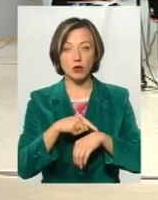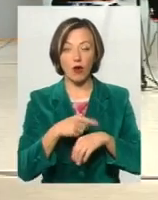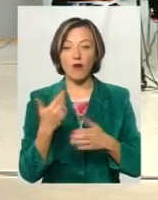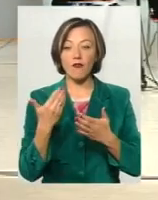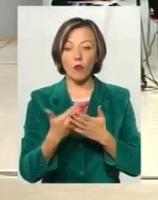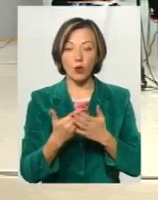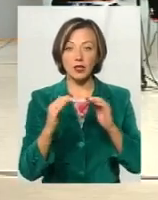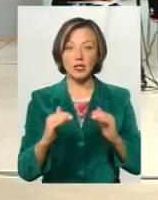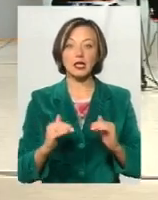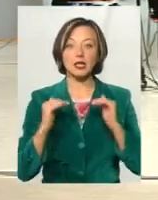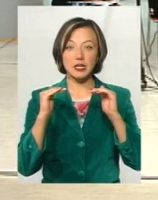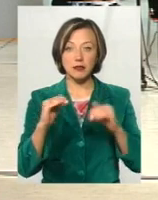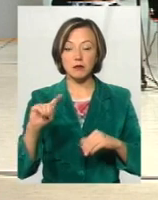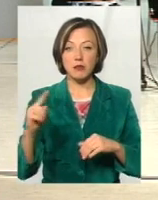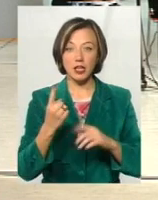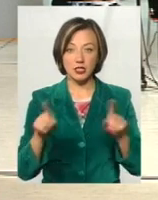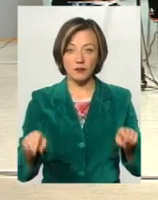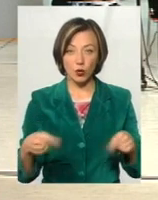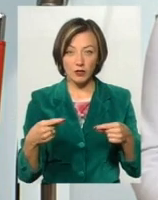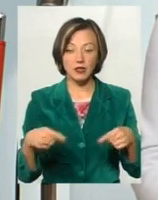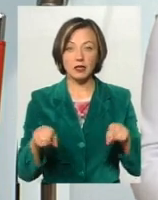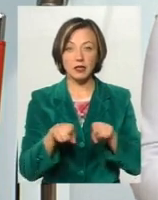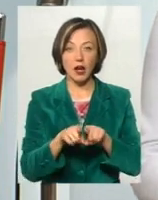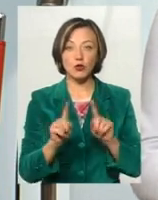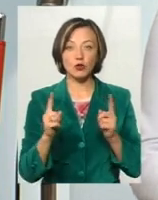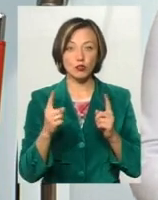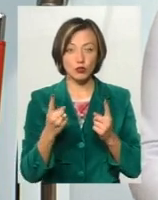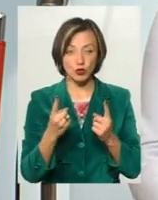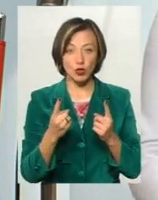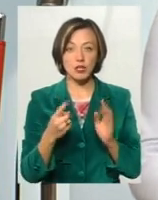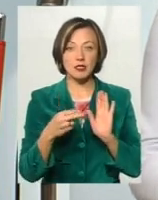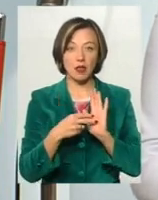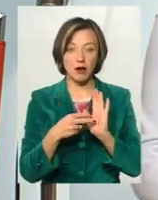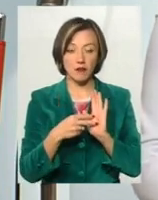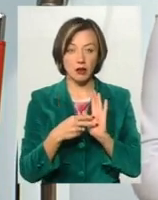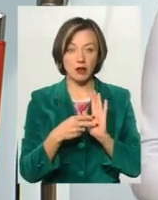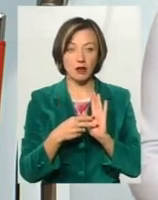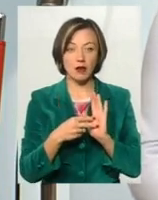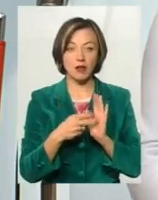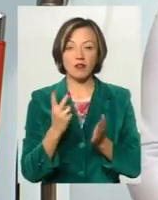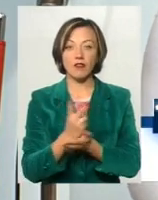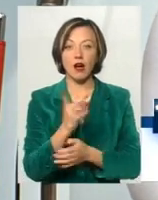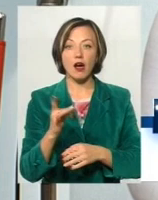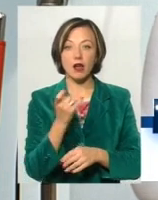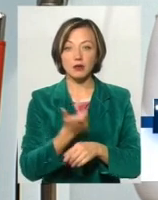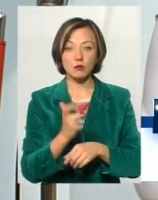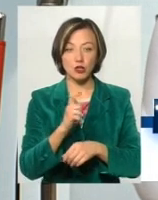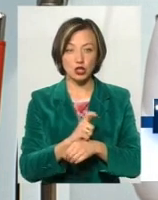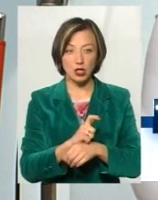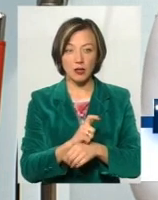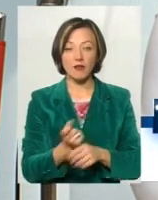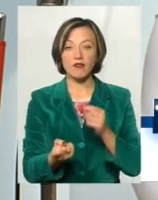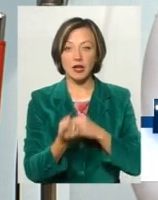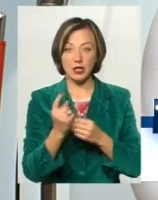і ріст найперше створився таким чином, тому що ставка майже у два рази більше. От тому і